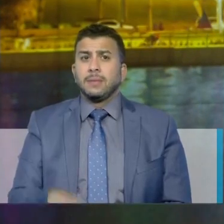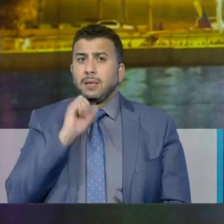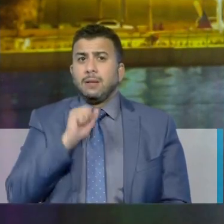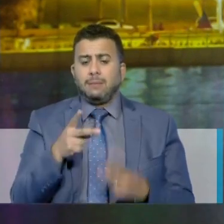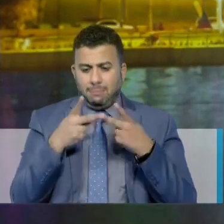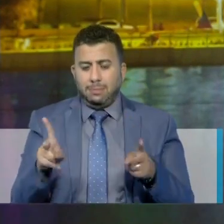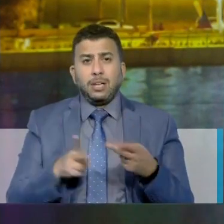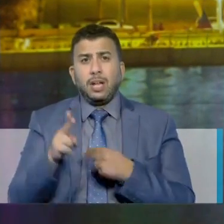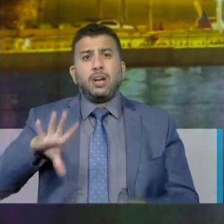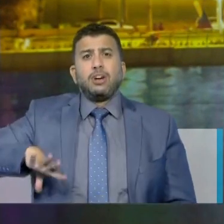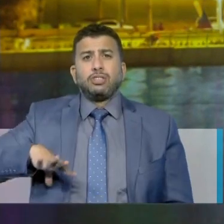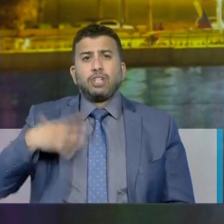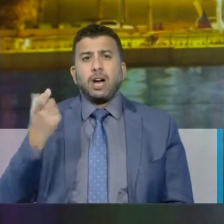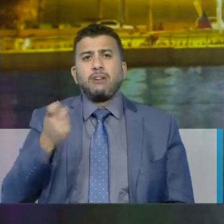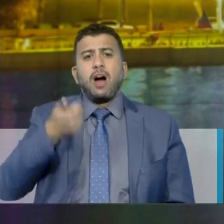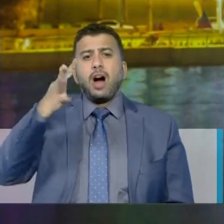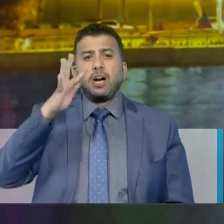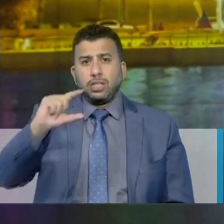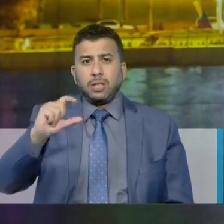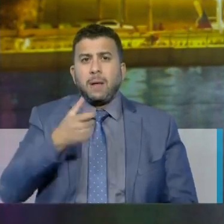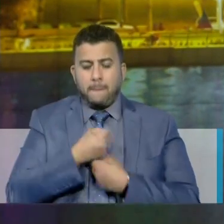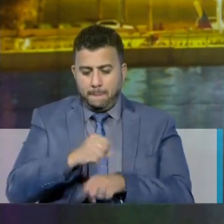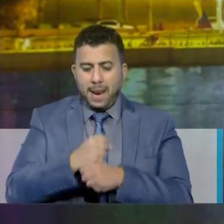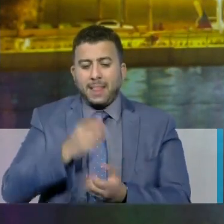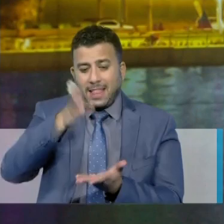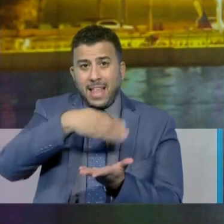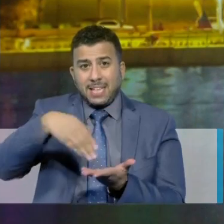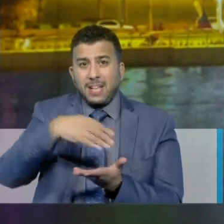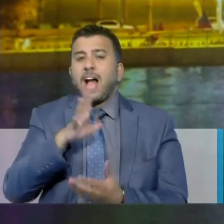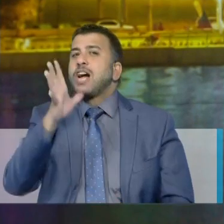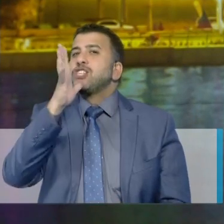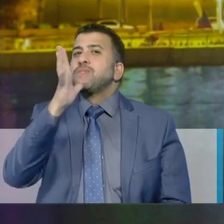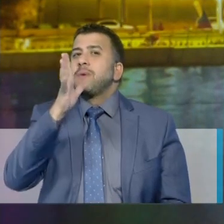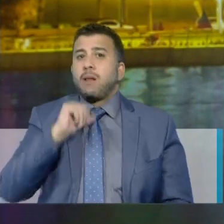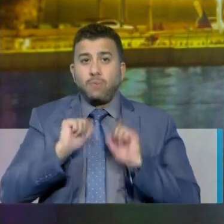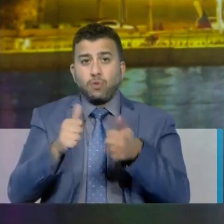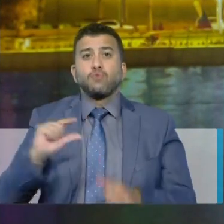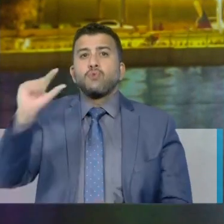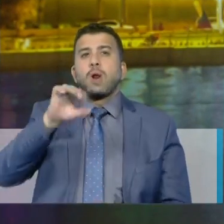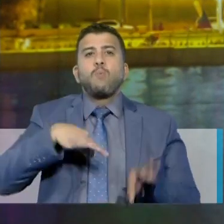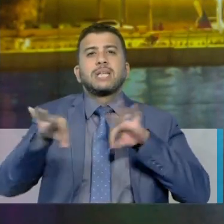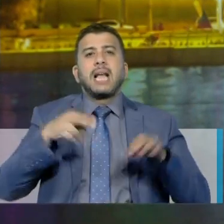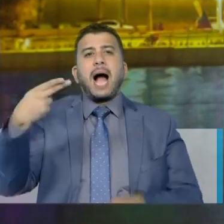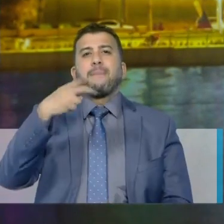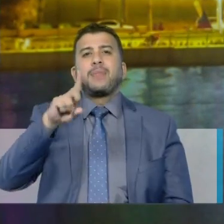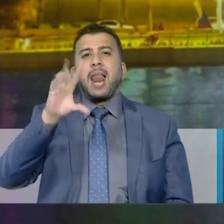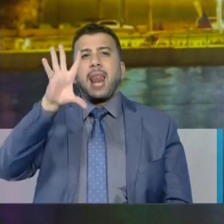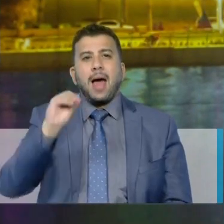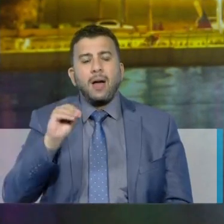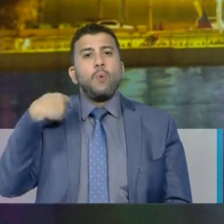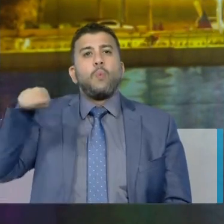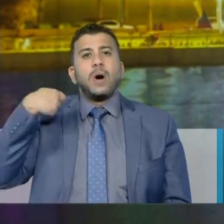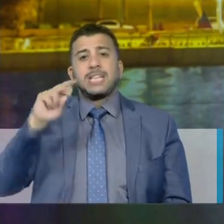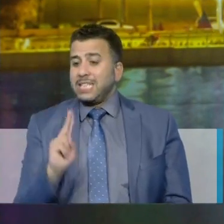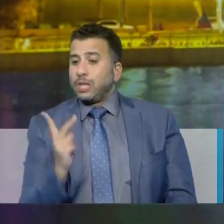دشن الشيخ راشد بن حميد النعيمي رئيس دائرة البلدية والتخطيط في عجمان، وبحضور معالي الدكتور المهندس عبد الله النعيمي